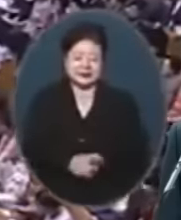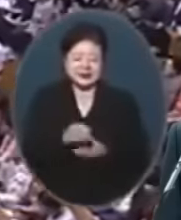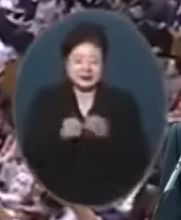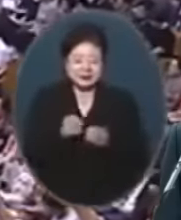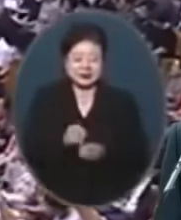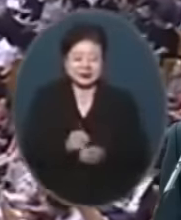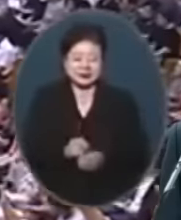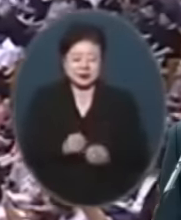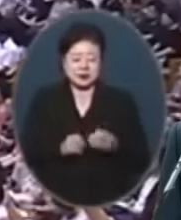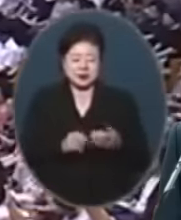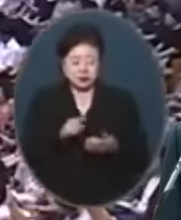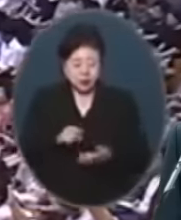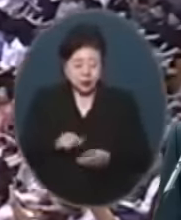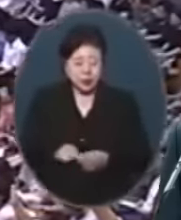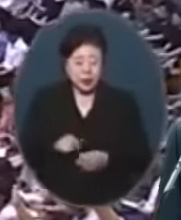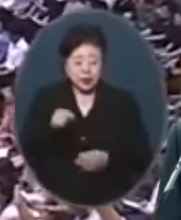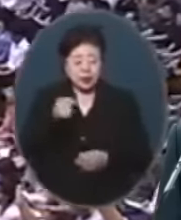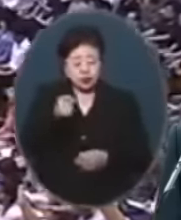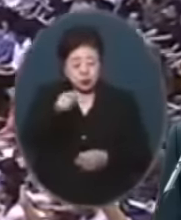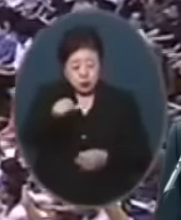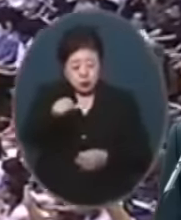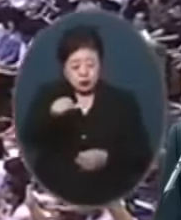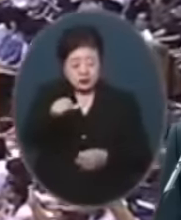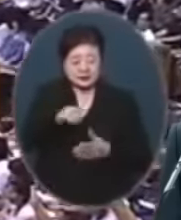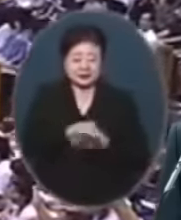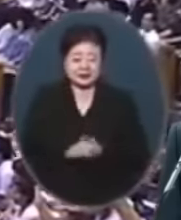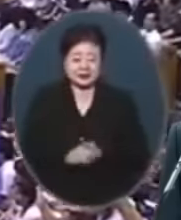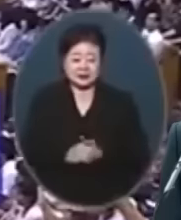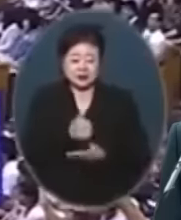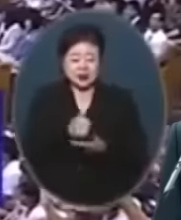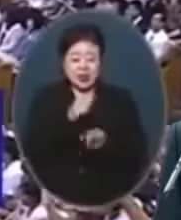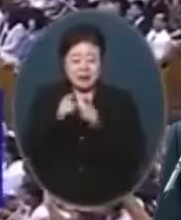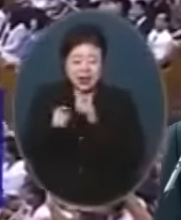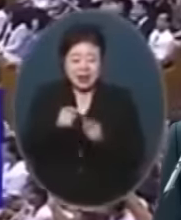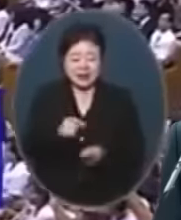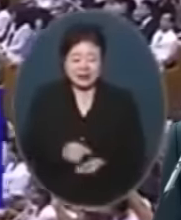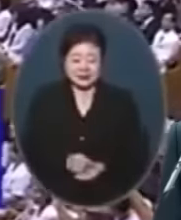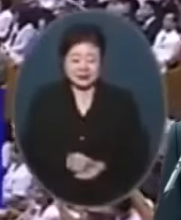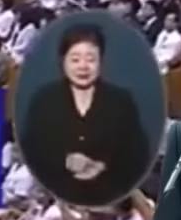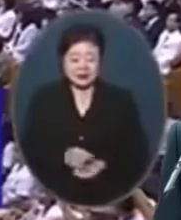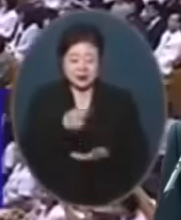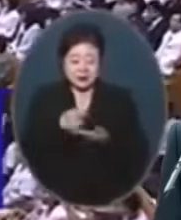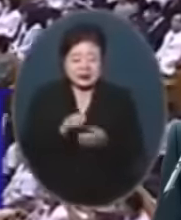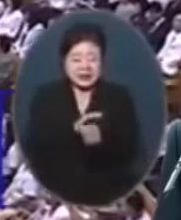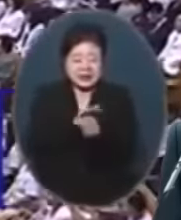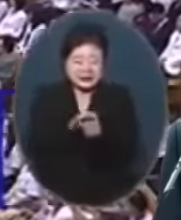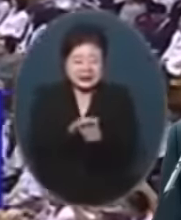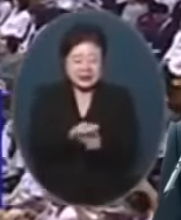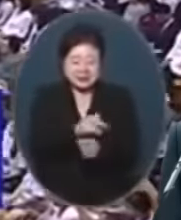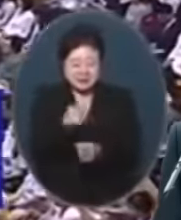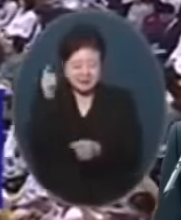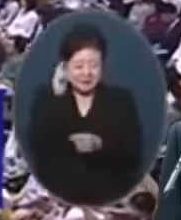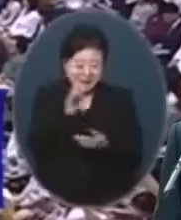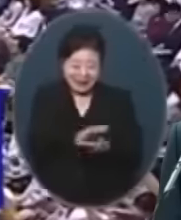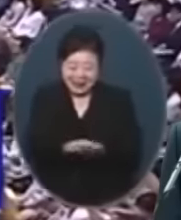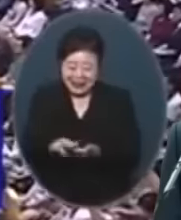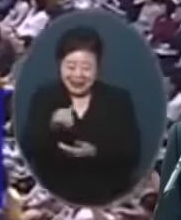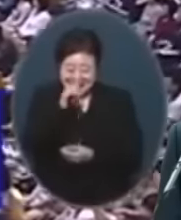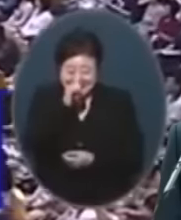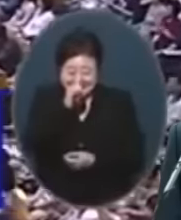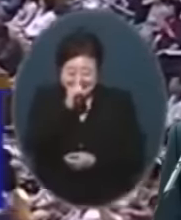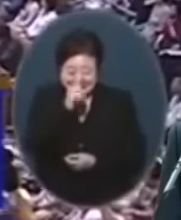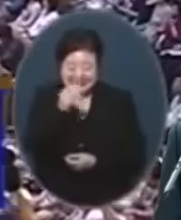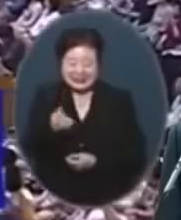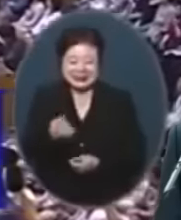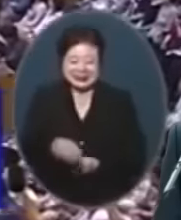시편 119편 165절에 주의 말씀을 사랑하는 자에겐 큰 평안이 있으니